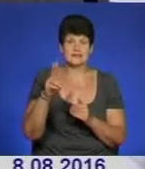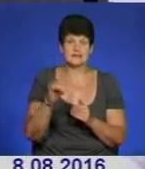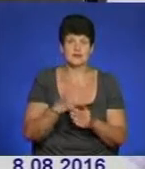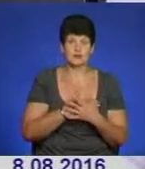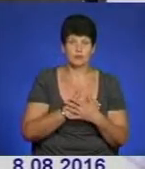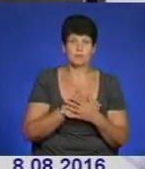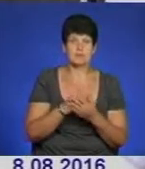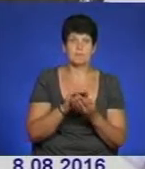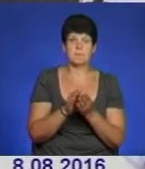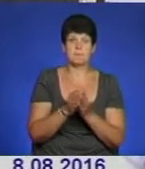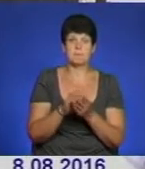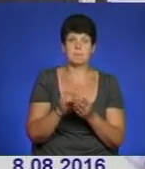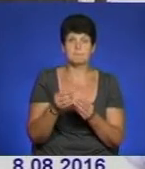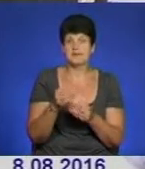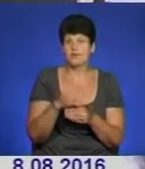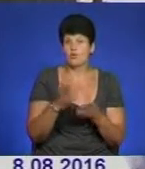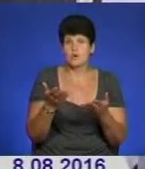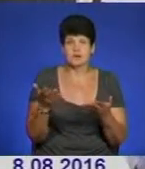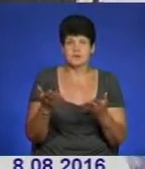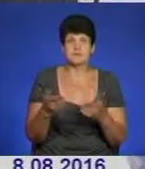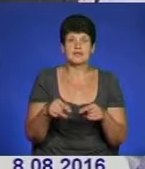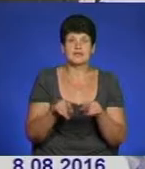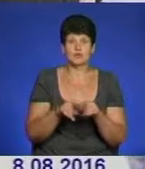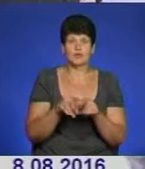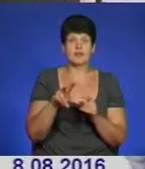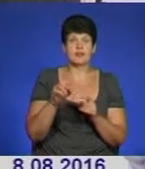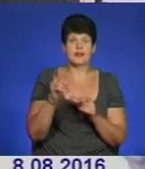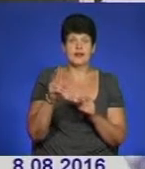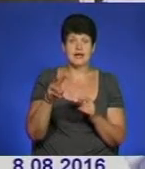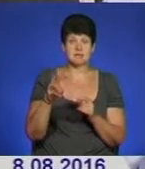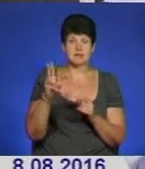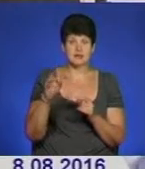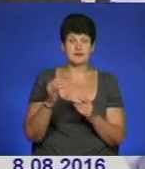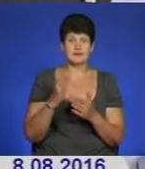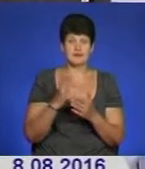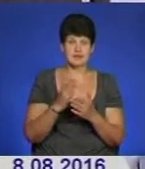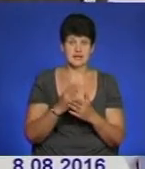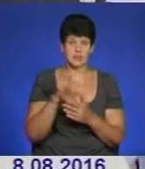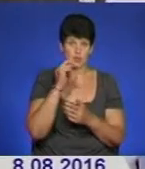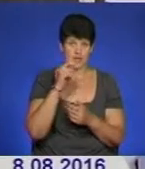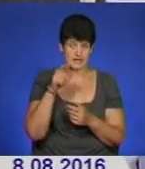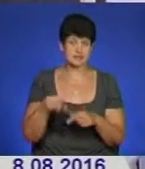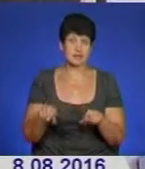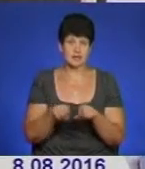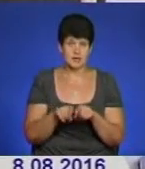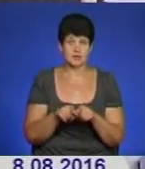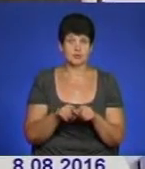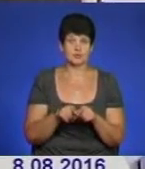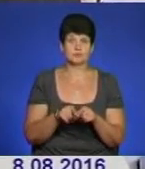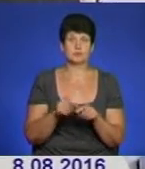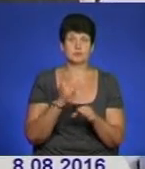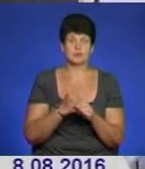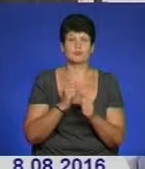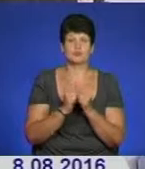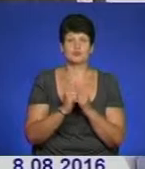Пироги, як кожна українська сім'я, так само і лемки, вони ж є українцями, етнічними українцями. Так само готуємо кожної неділі,